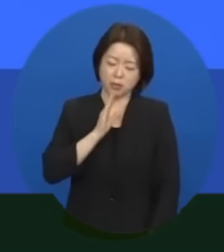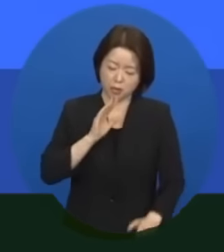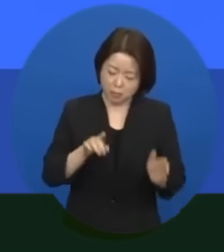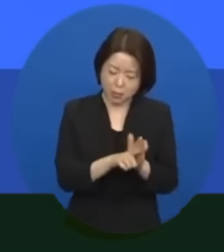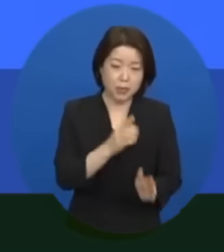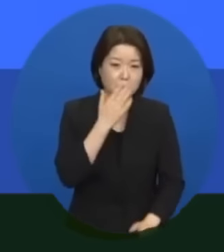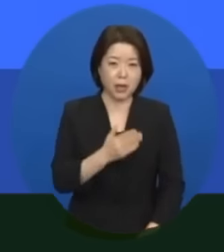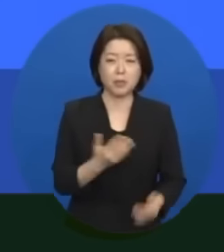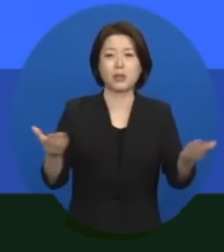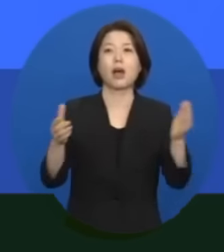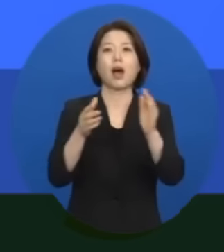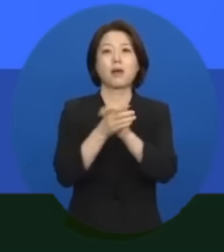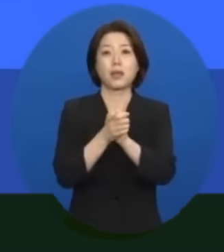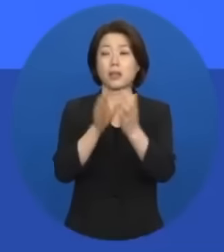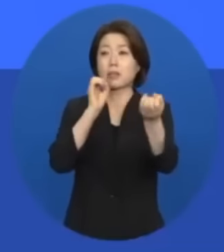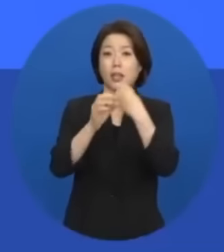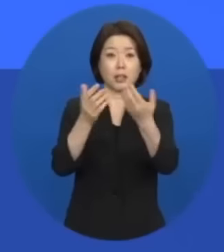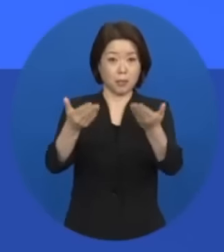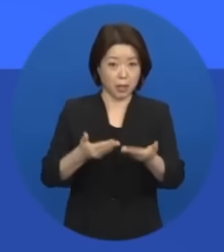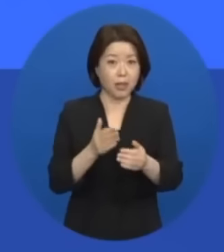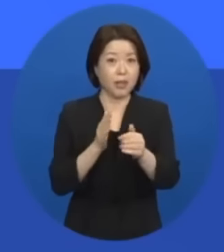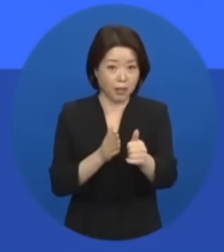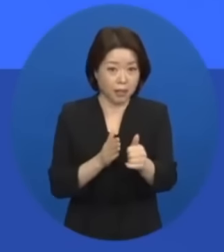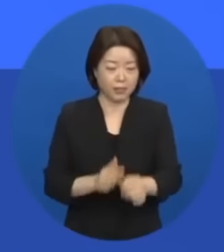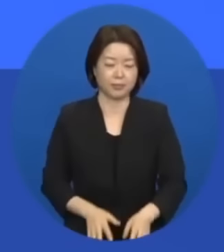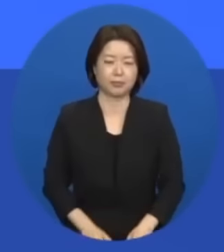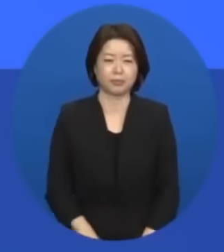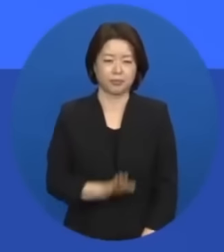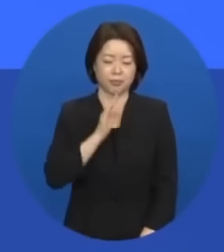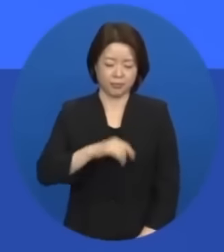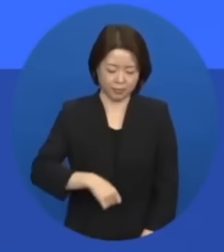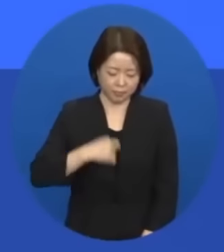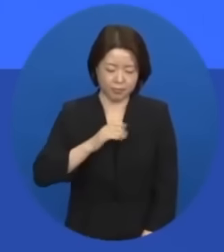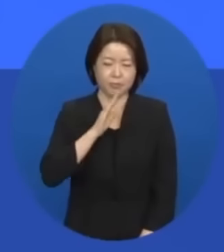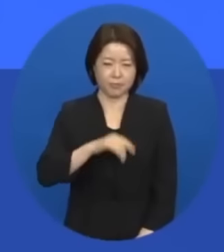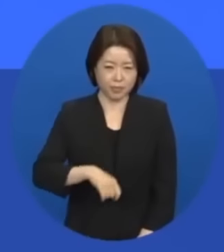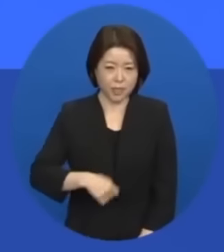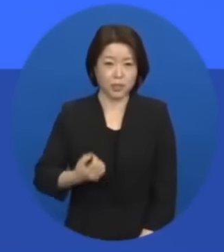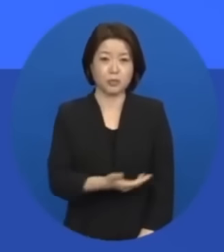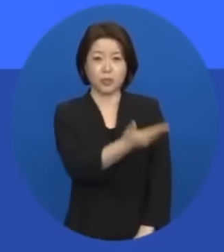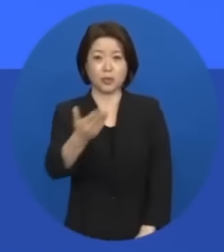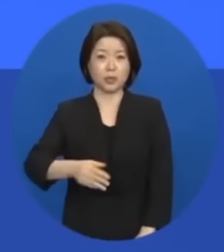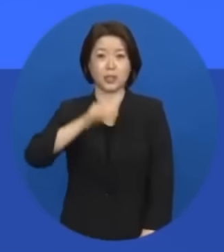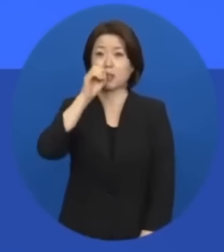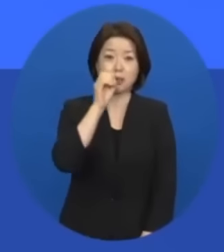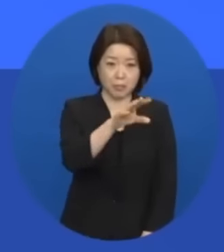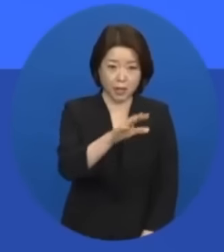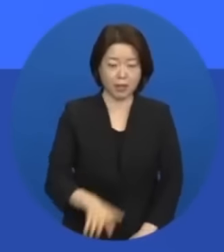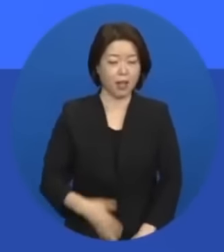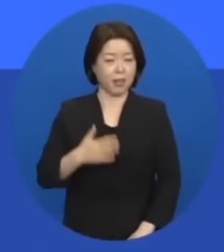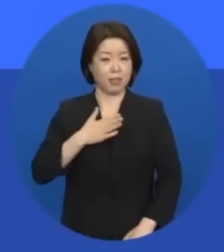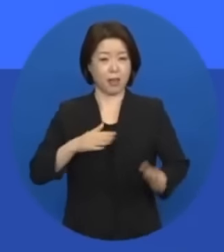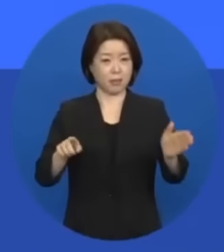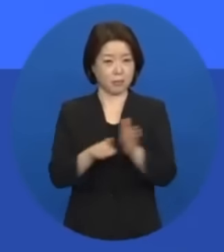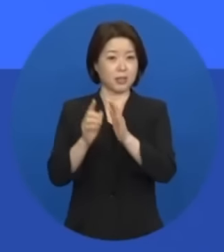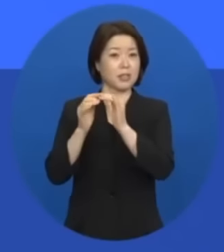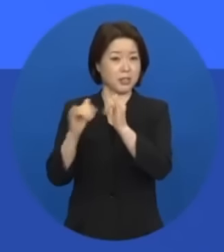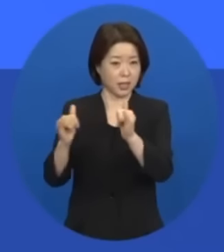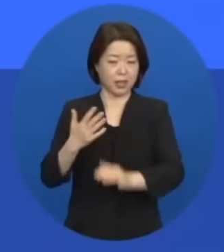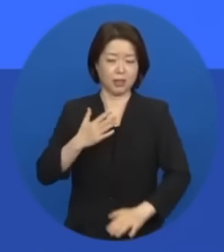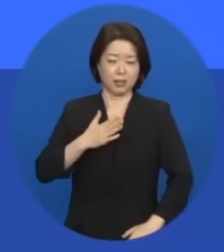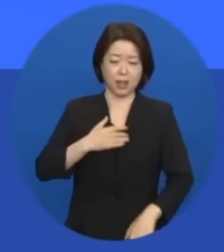아멘을 하셔야 됩니다 그래서 진실로 진실로 너희에게 이르노니 나를 믿는 자는